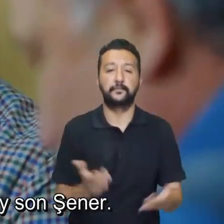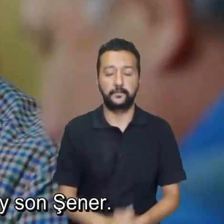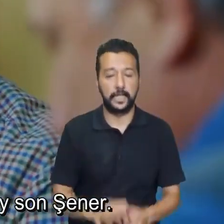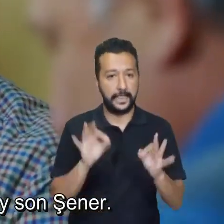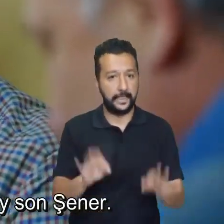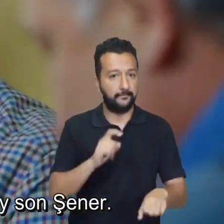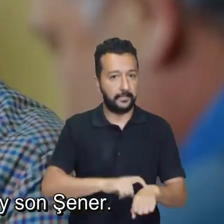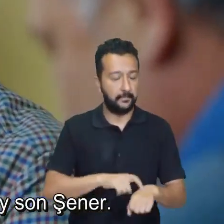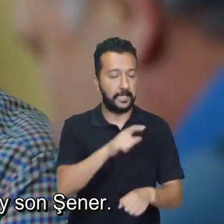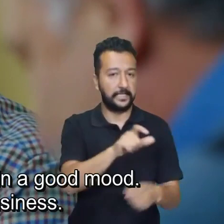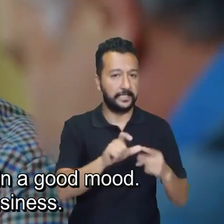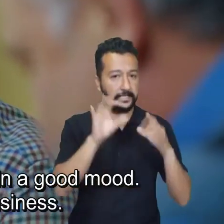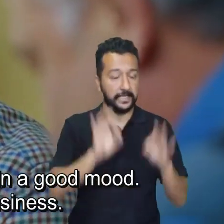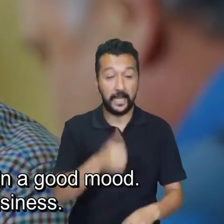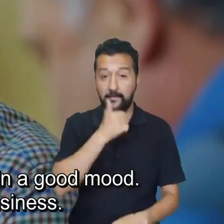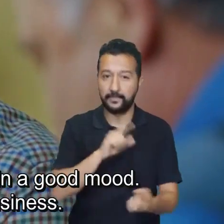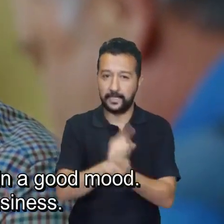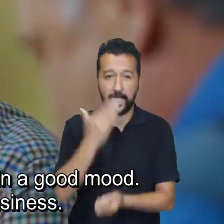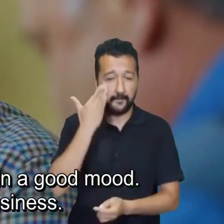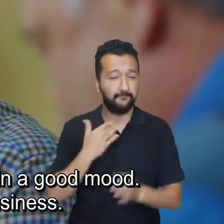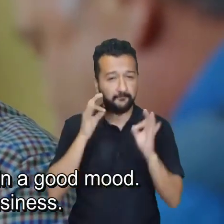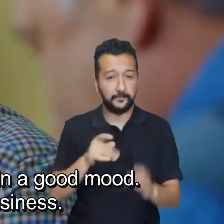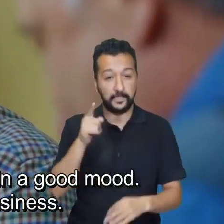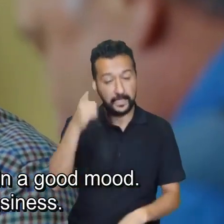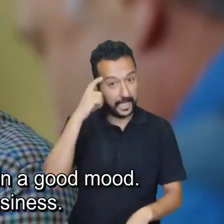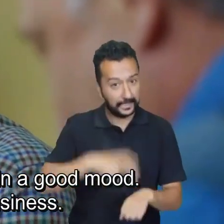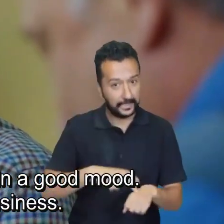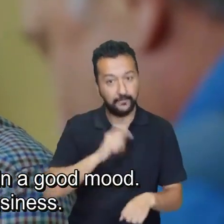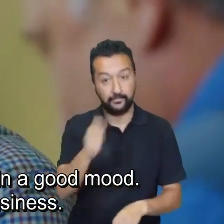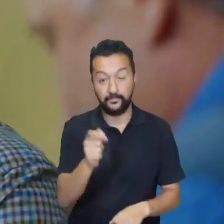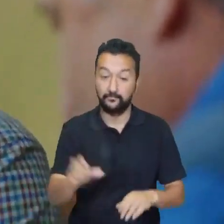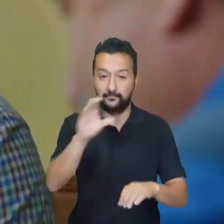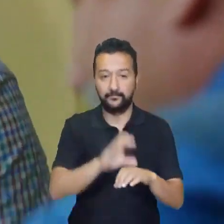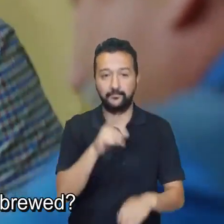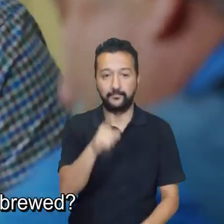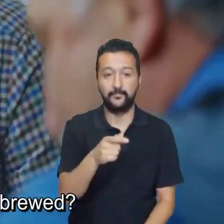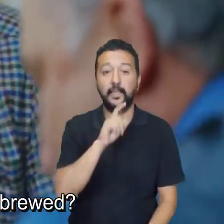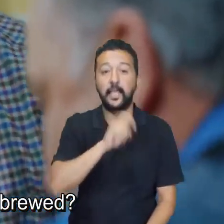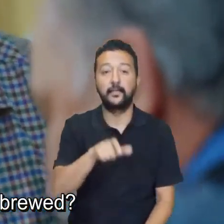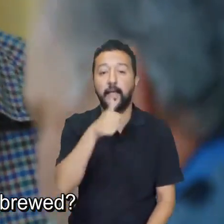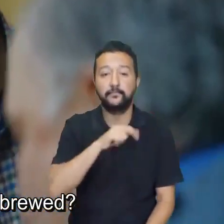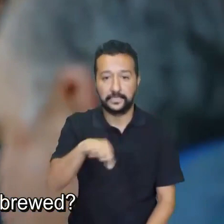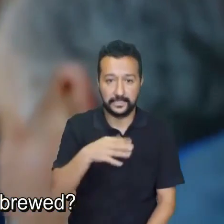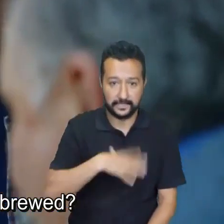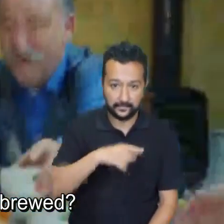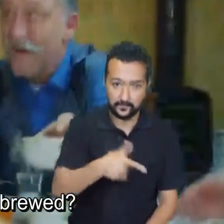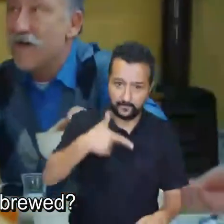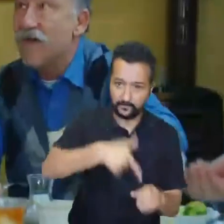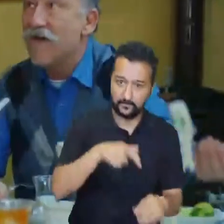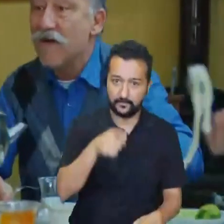Tam zamanı oğlum Şener. Abinin keyfi yerinde. Hatırlat sermaye işini. Abicim çay demin mi